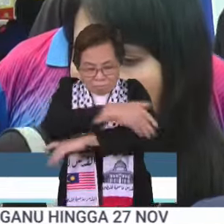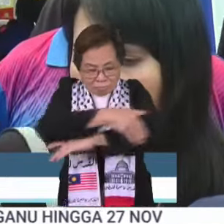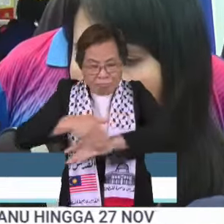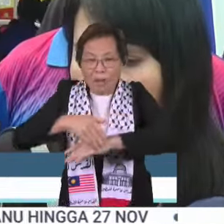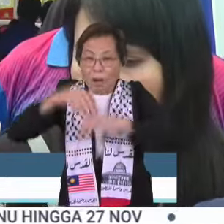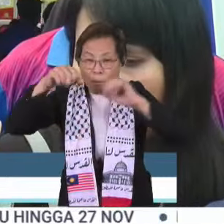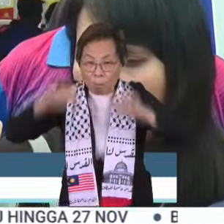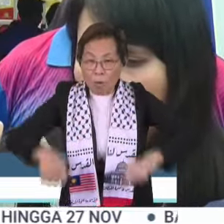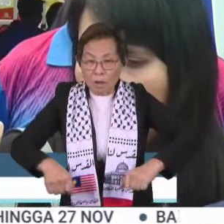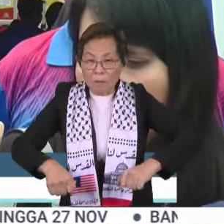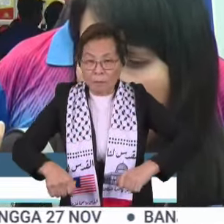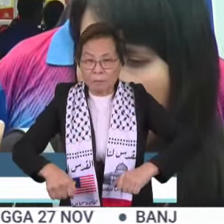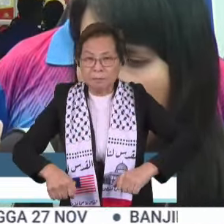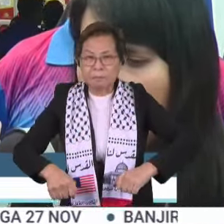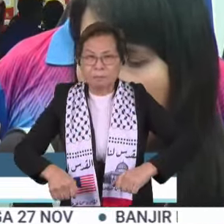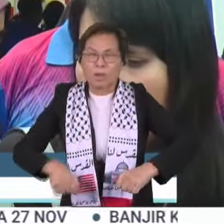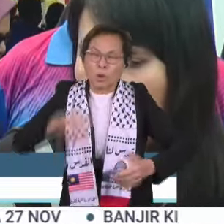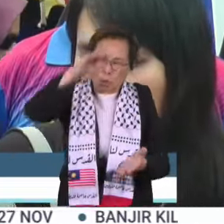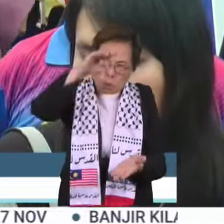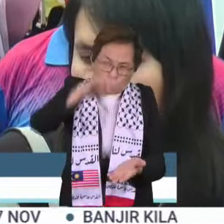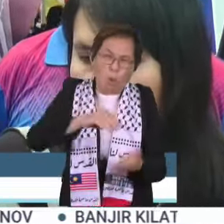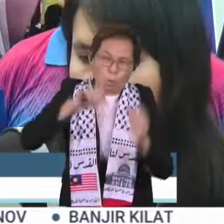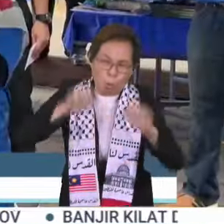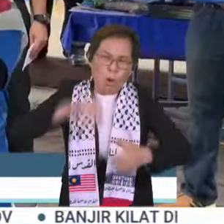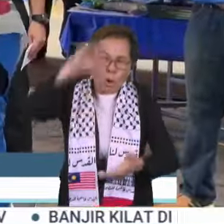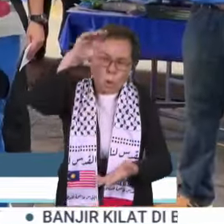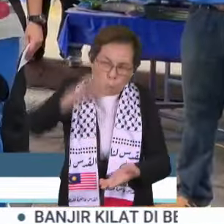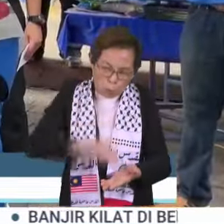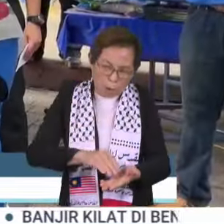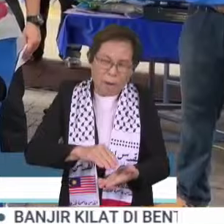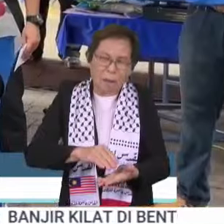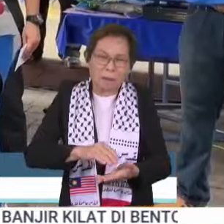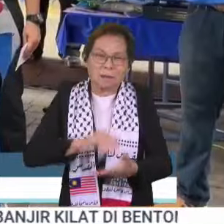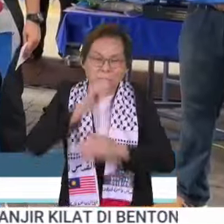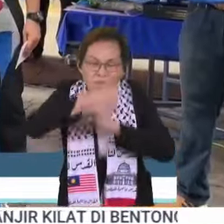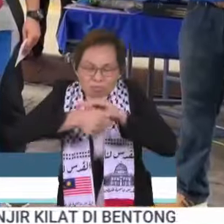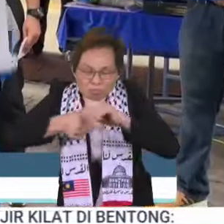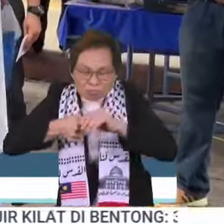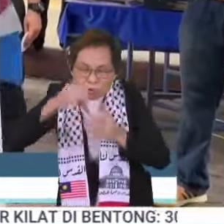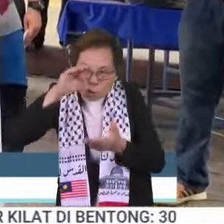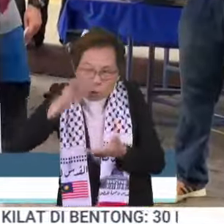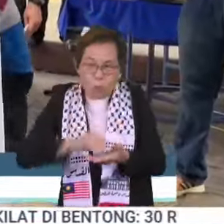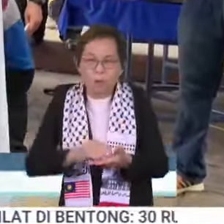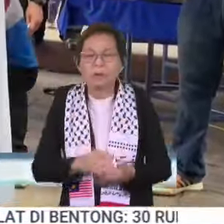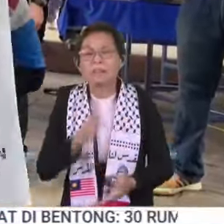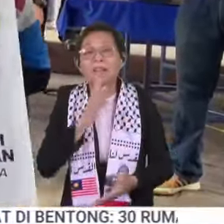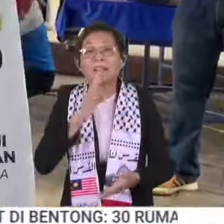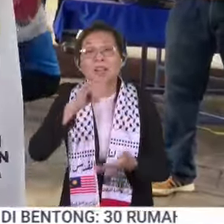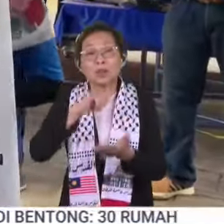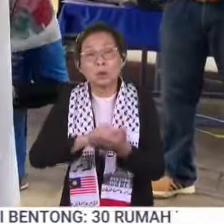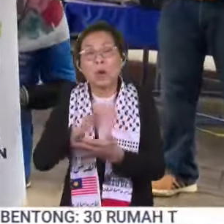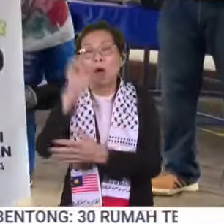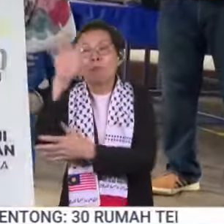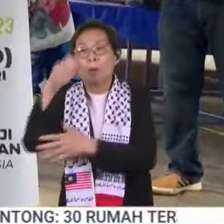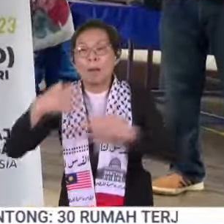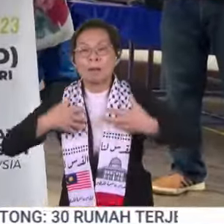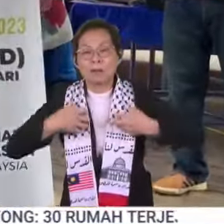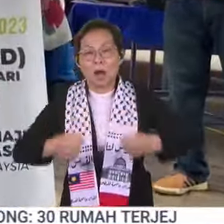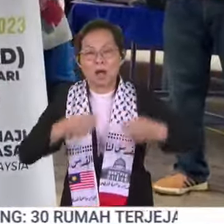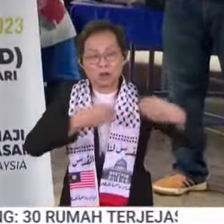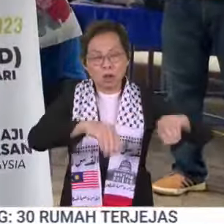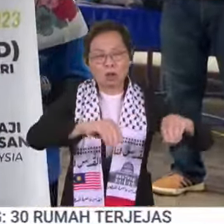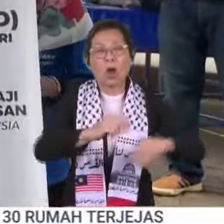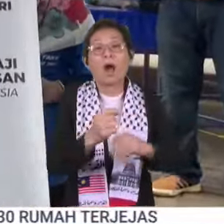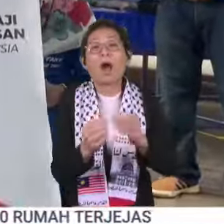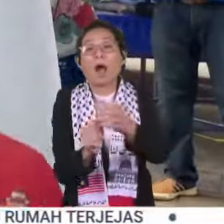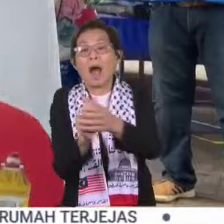kalau tak dapat menghapuskan atau pun mengurangkan dengan banyaknya Beliau berkata demikian pada karnival kesihatan dan jualan